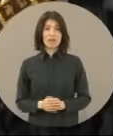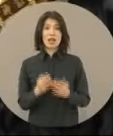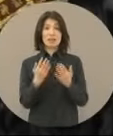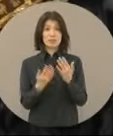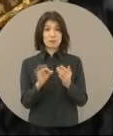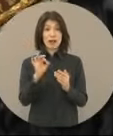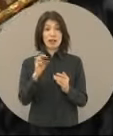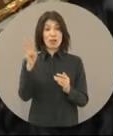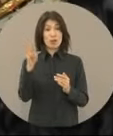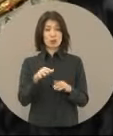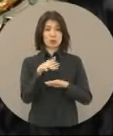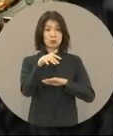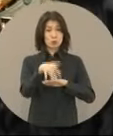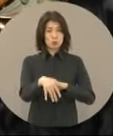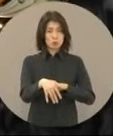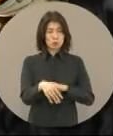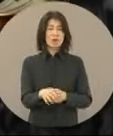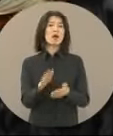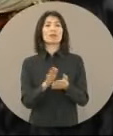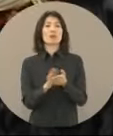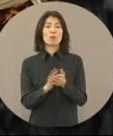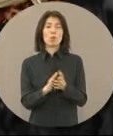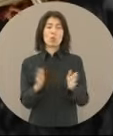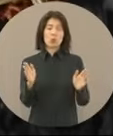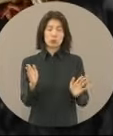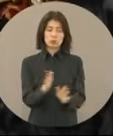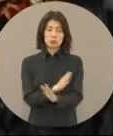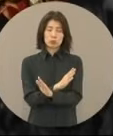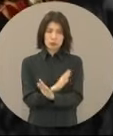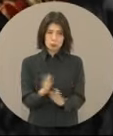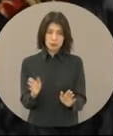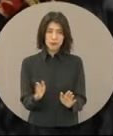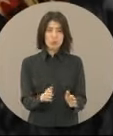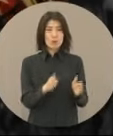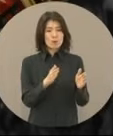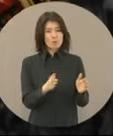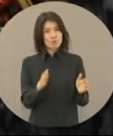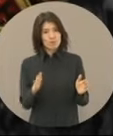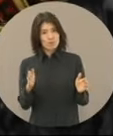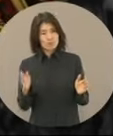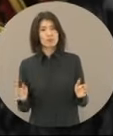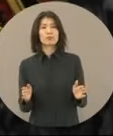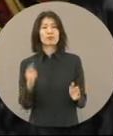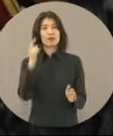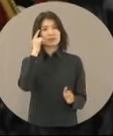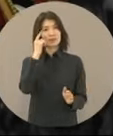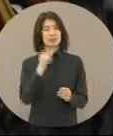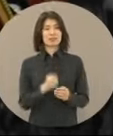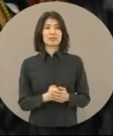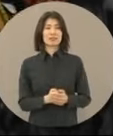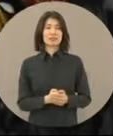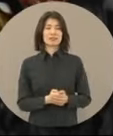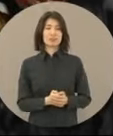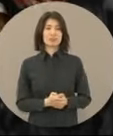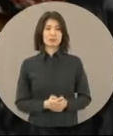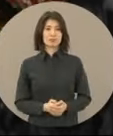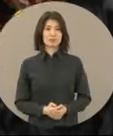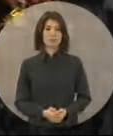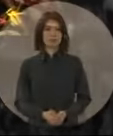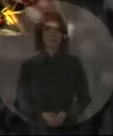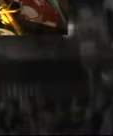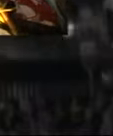芝金杉流はテンポがゆっくりで場数が少なく間を大切にしています。